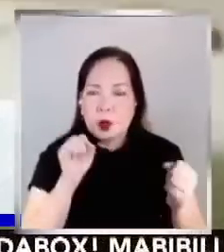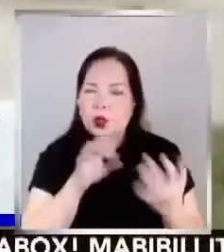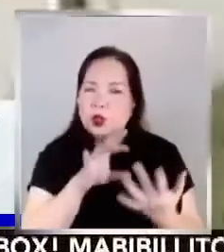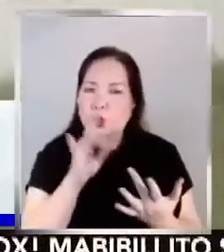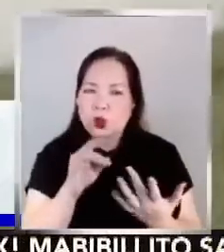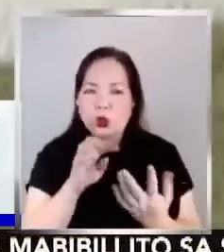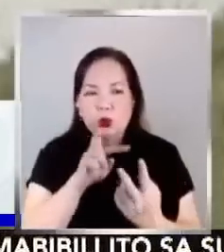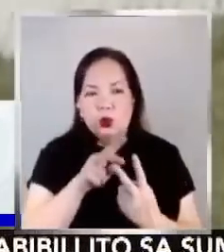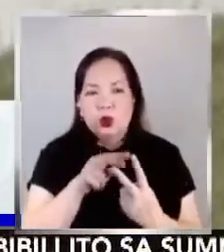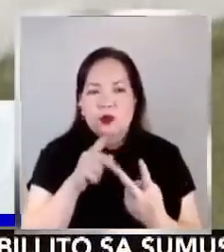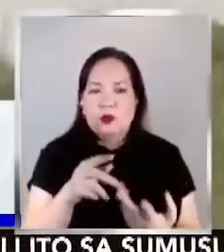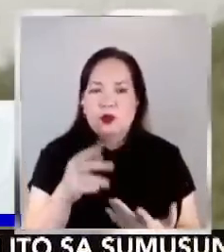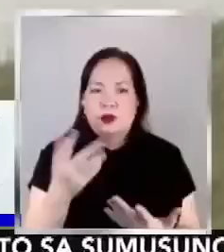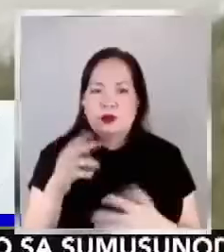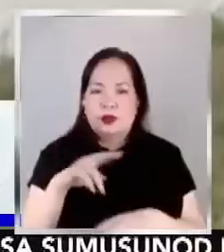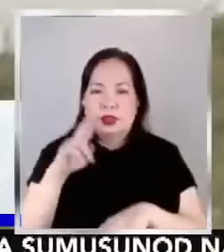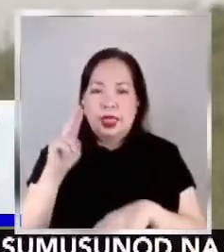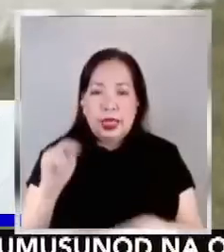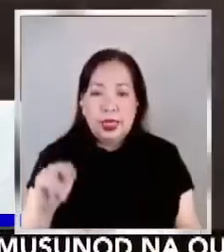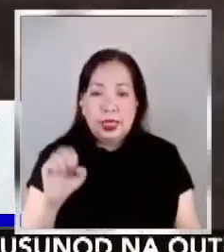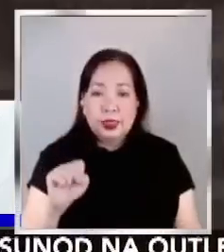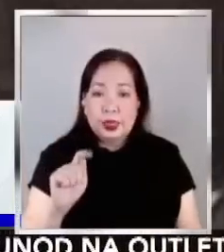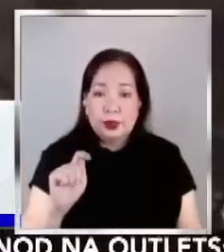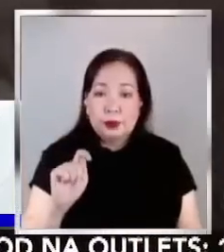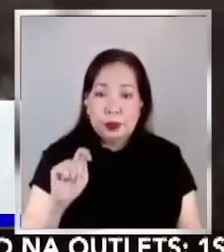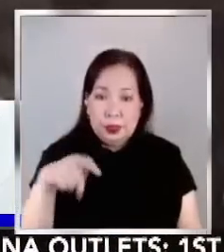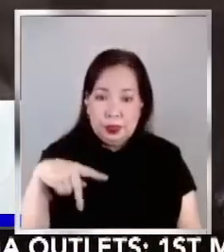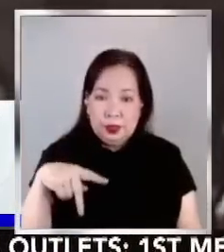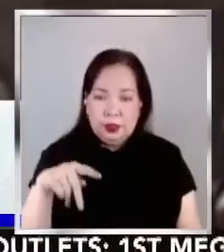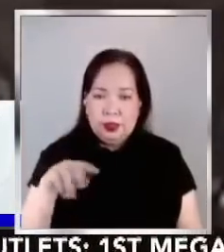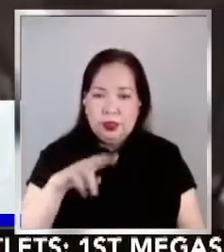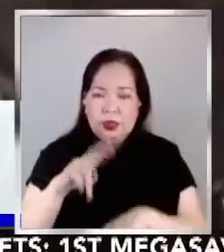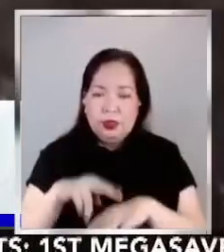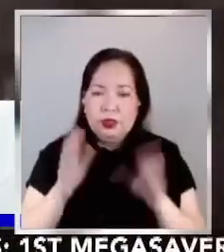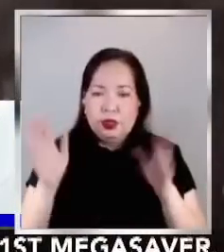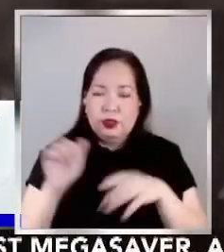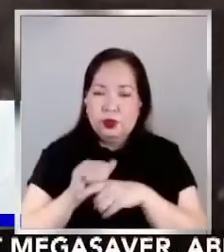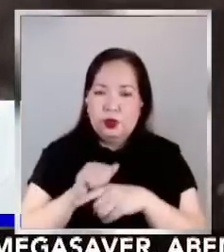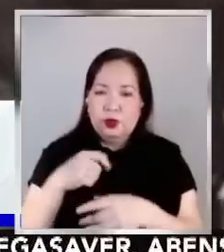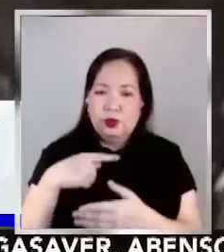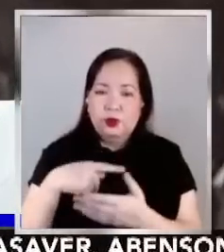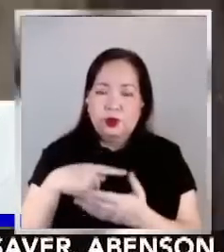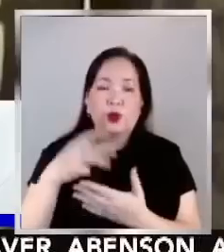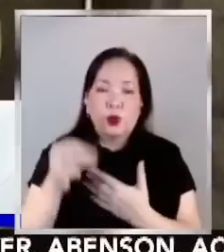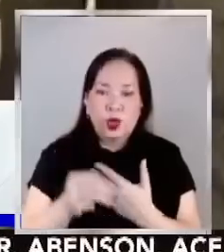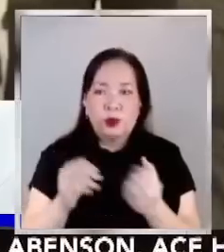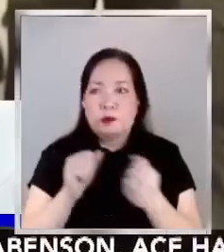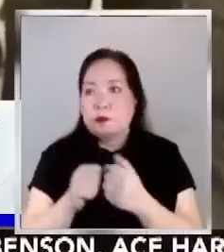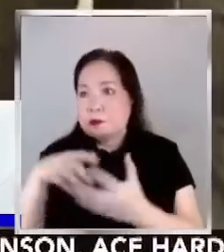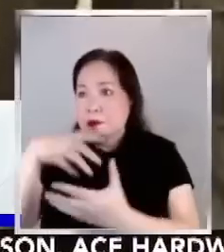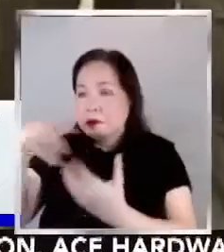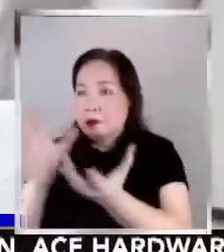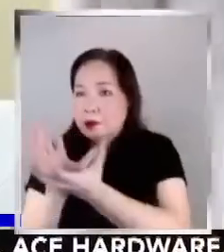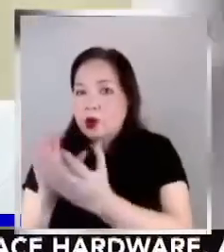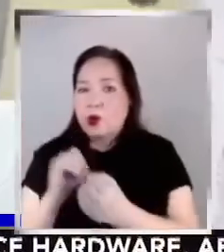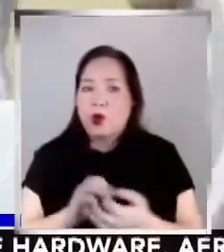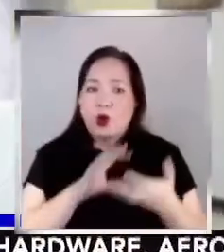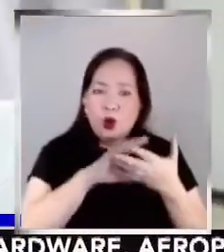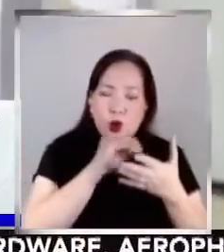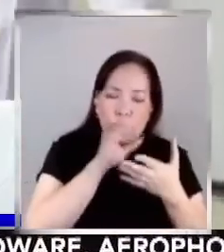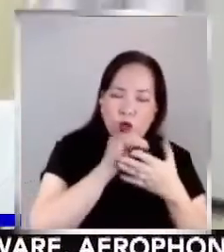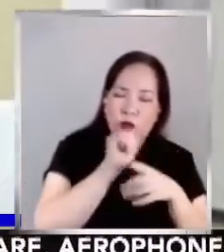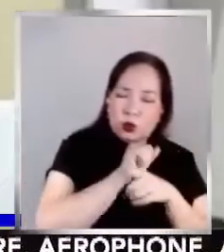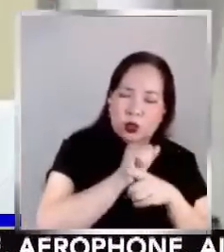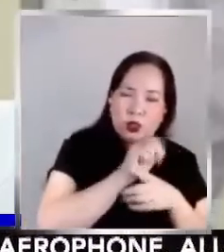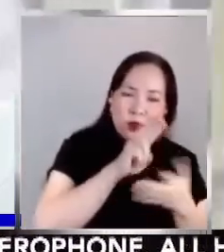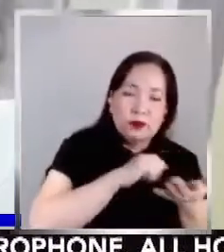National Service Training Program o NSTP, kasama ng Civic Welfare Training Service at Literacy Training Service. At